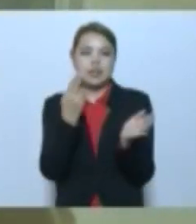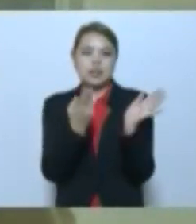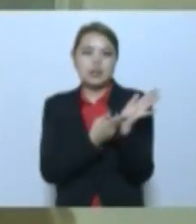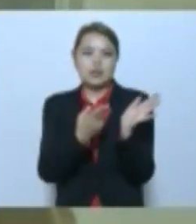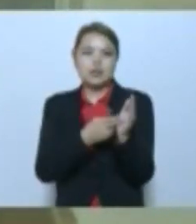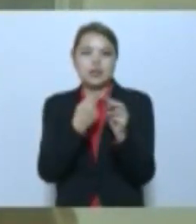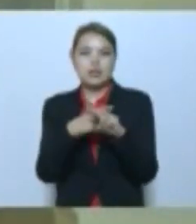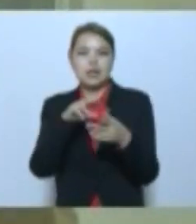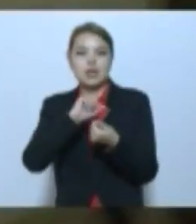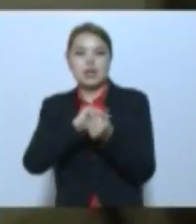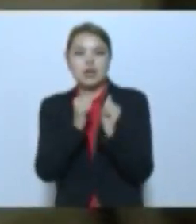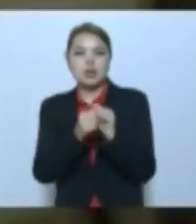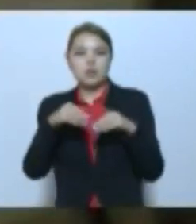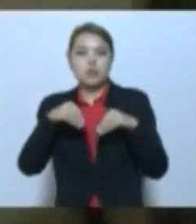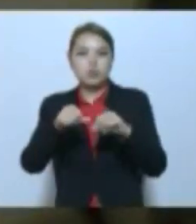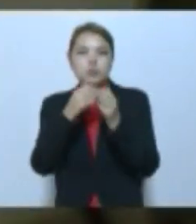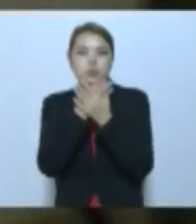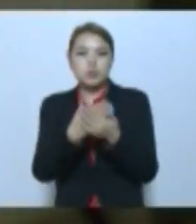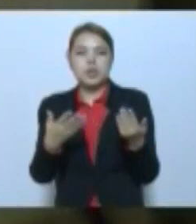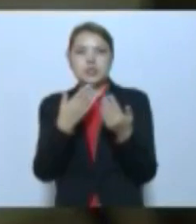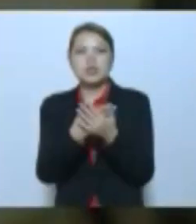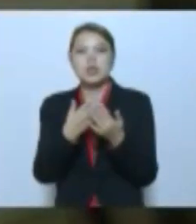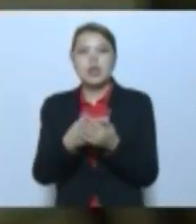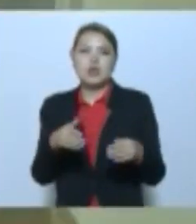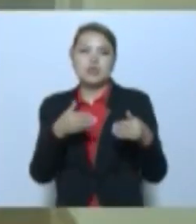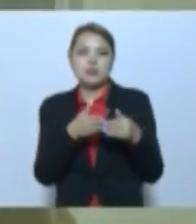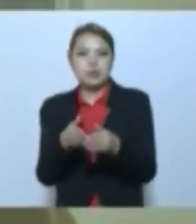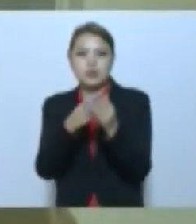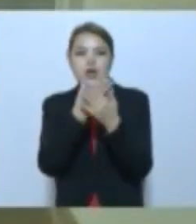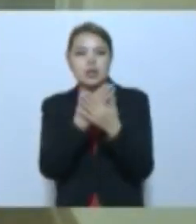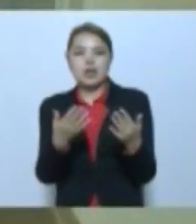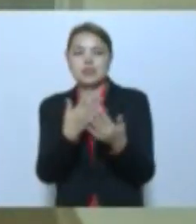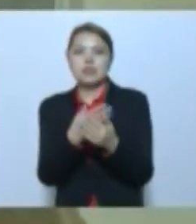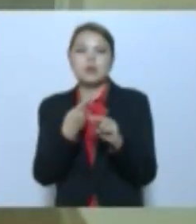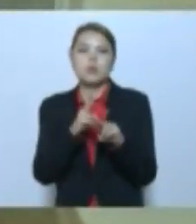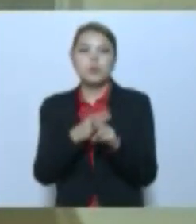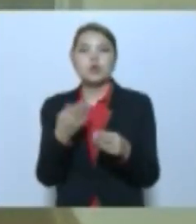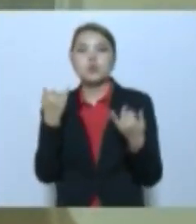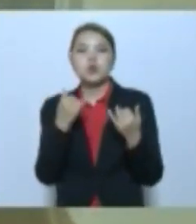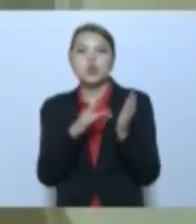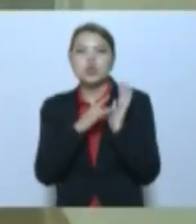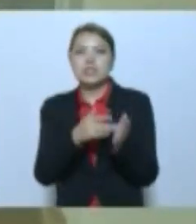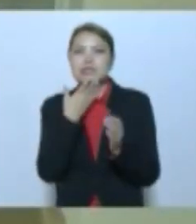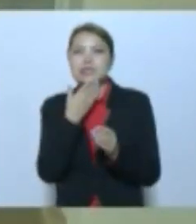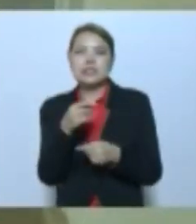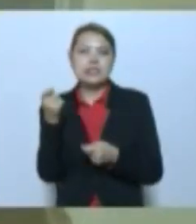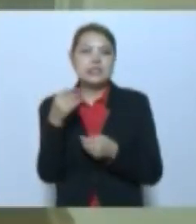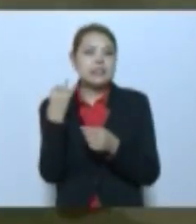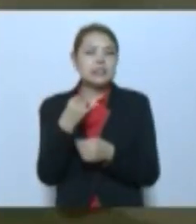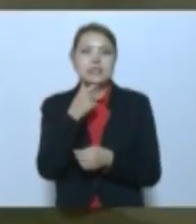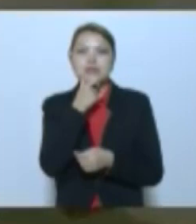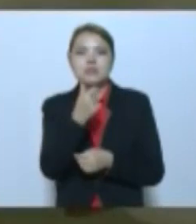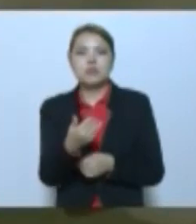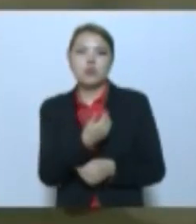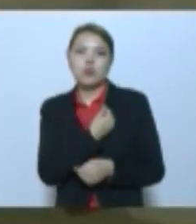виде ракушек и костей акул, морских ежей. Боджру называют вторым Марсом, поэтому у туристов большой интерес к этой